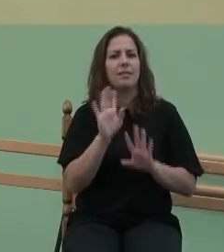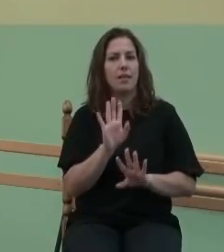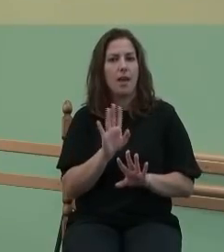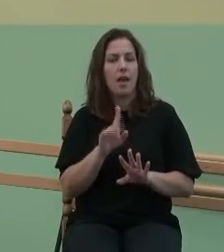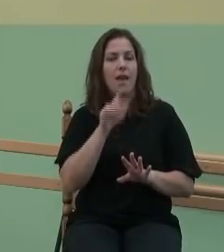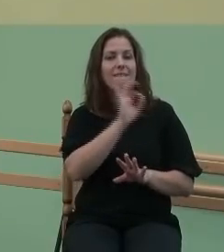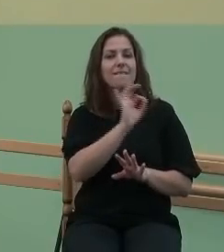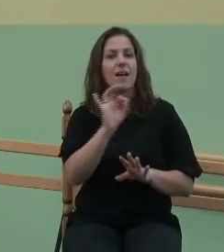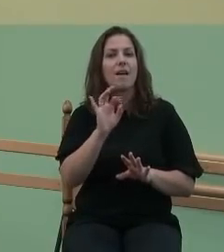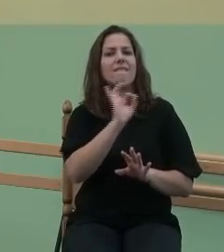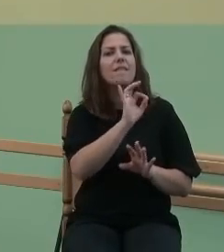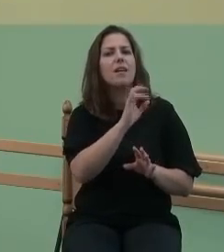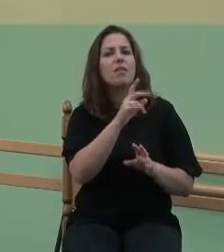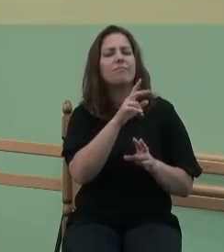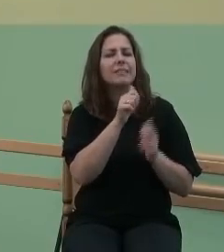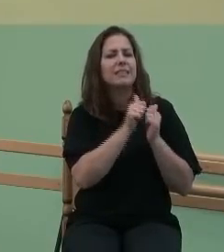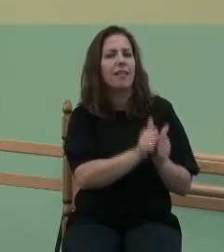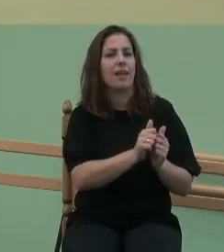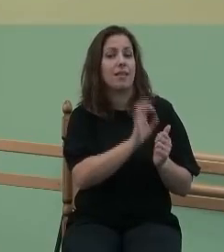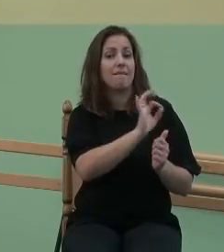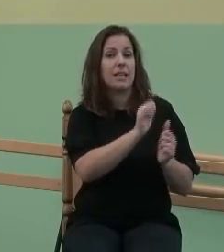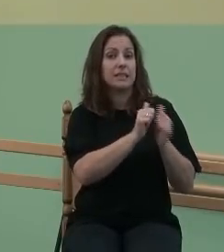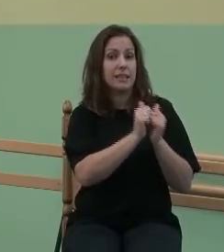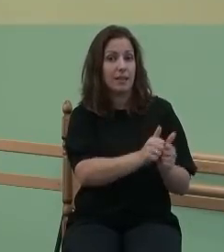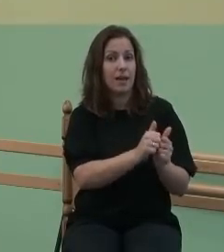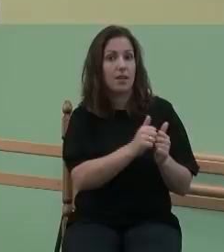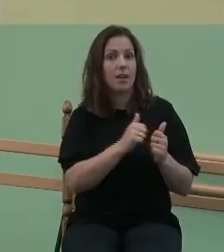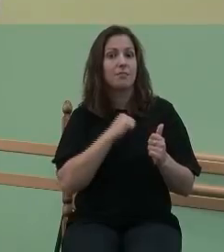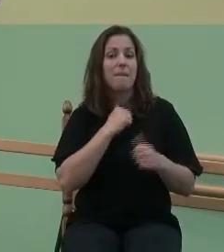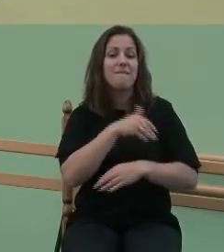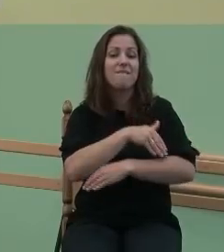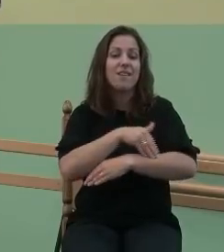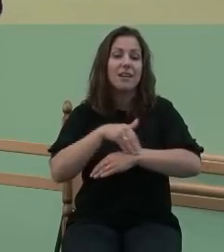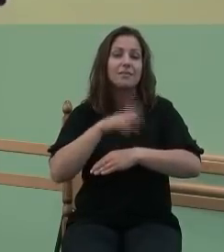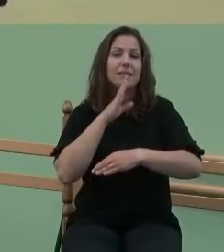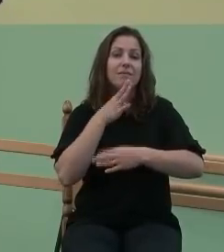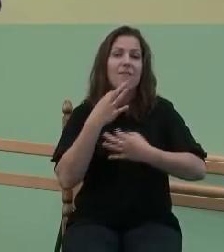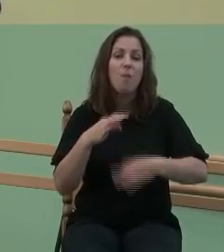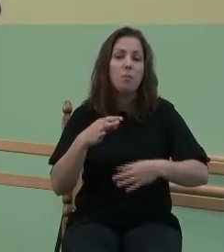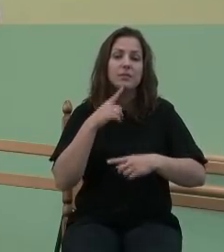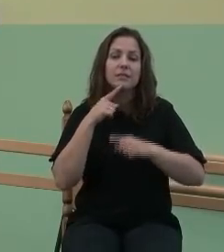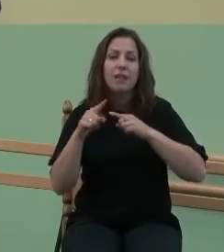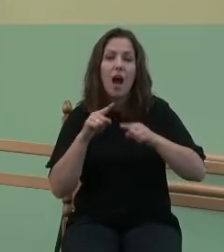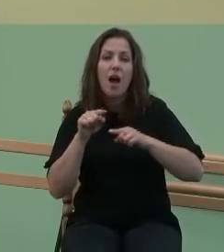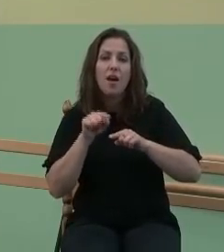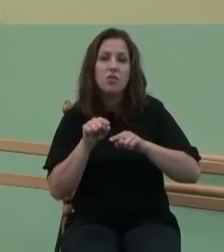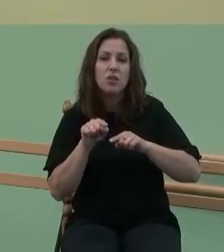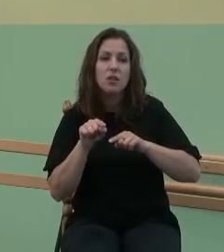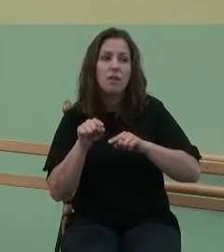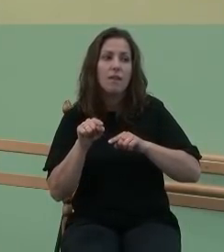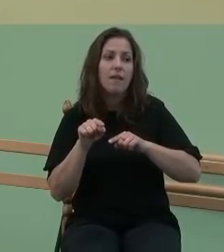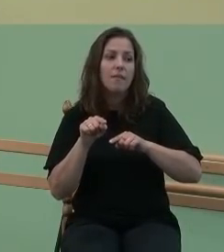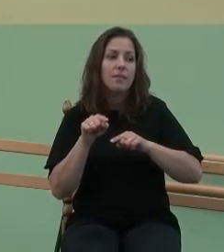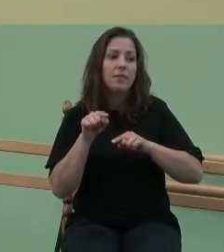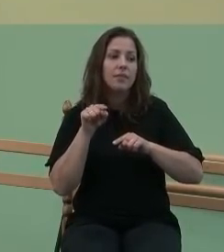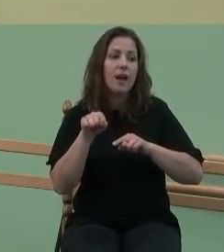bo ich taka rola. Ich rola jest taka, żeby w granicach swobody znaczeniowej, ta,